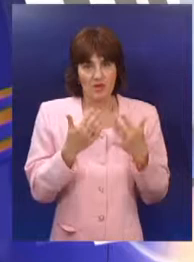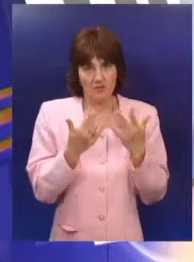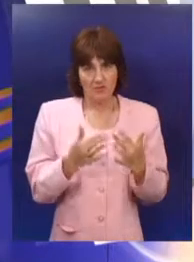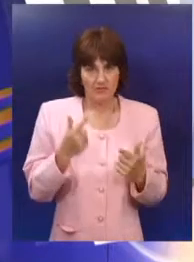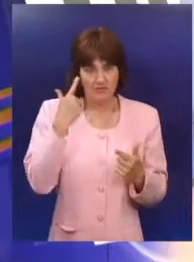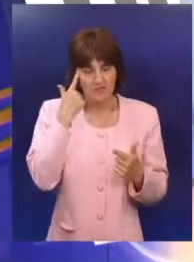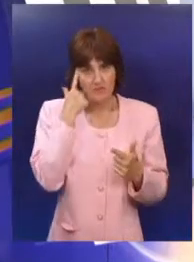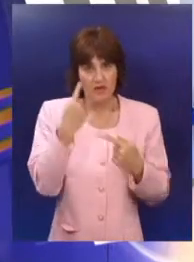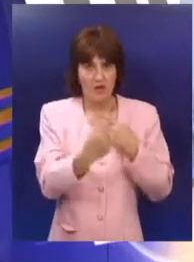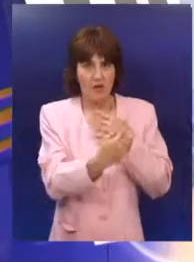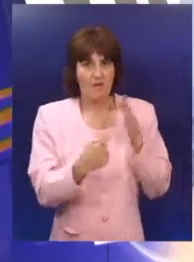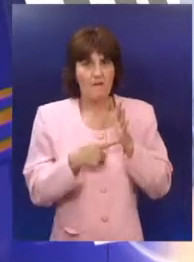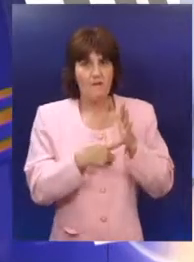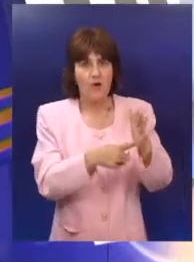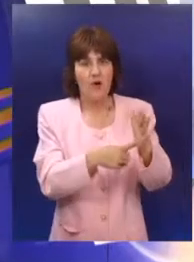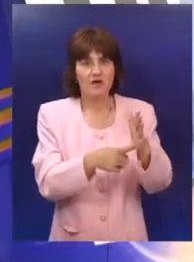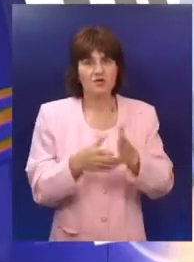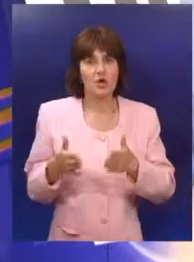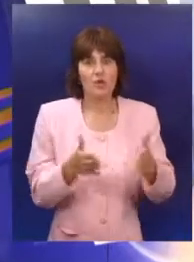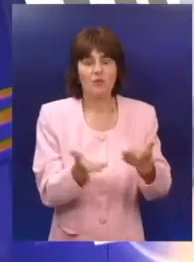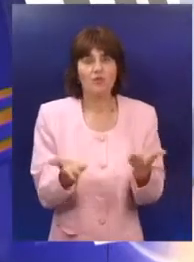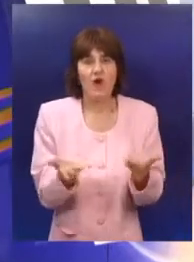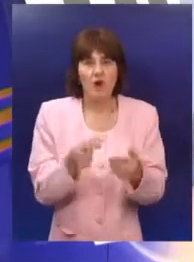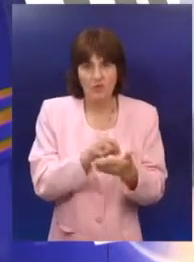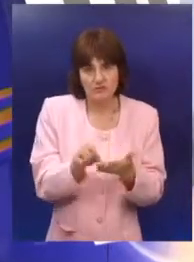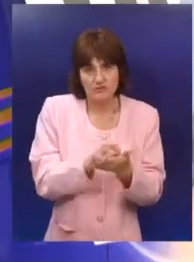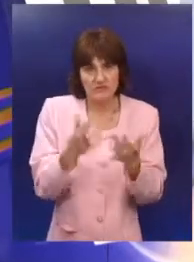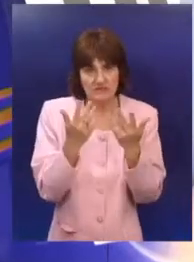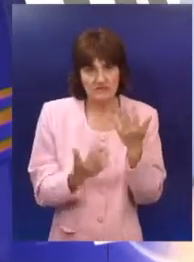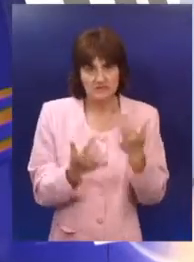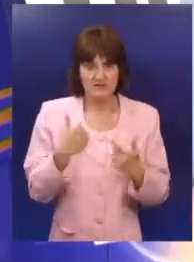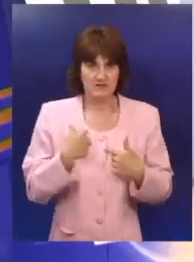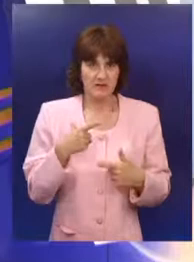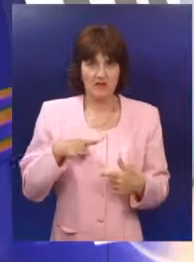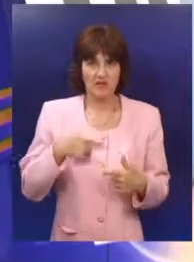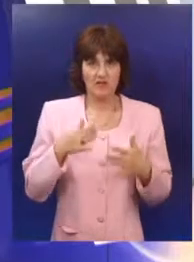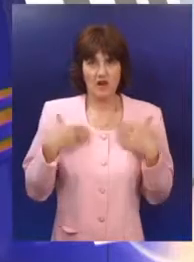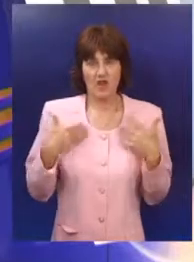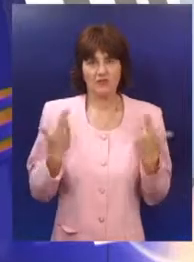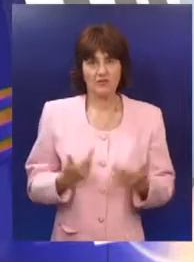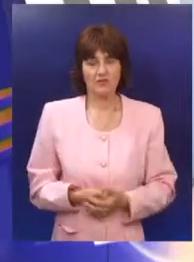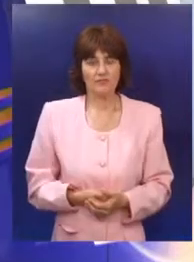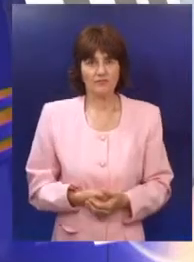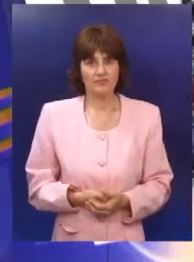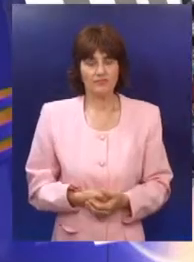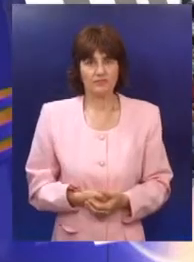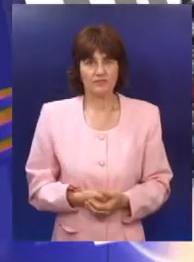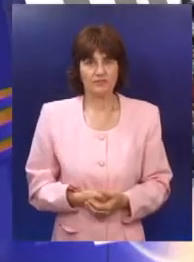nisam mogao da rešim, ili ako mi neko pokaže, ukaže na put kako da se taj zadatak reši. Lep je osjećaj